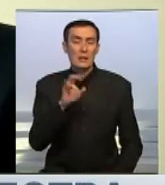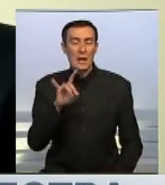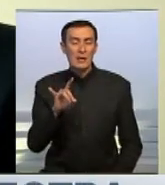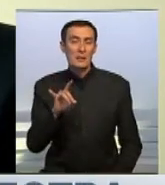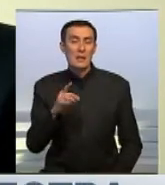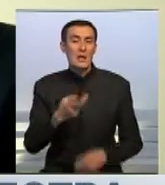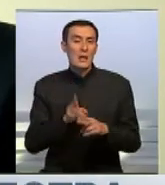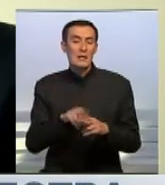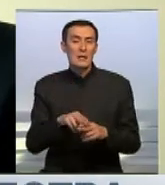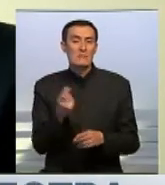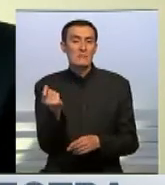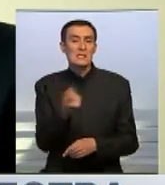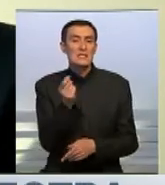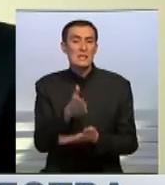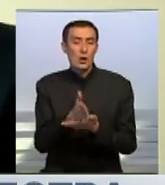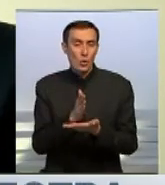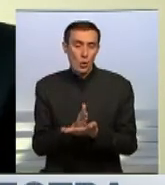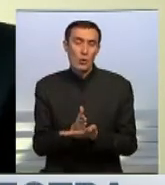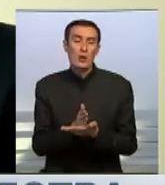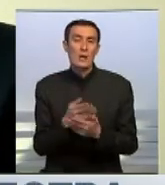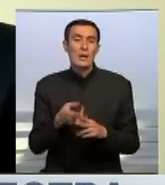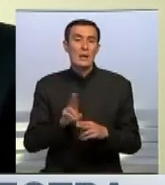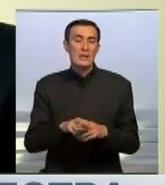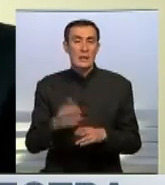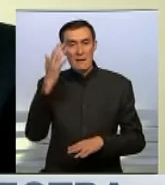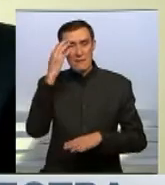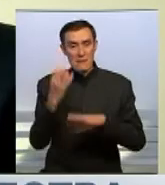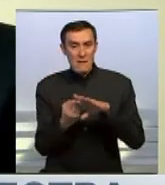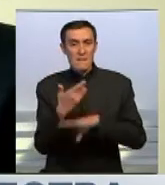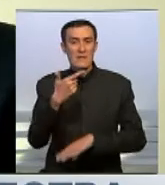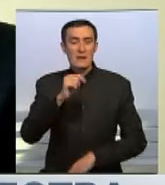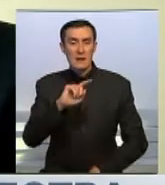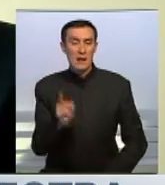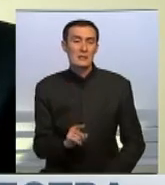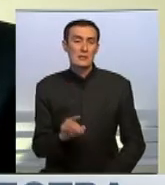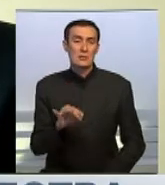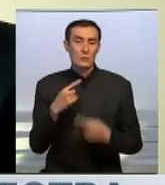казахстанское зерно, это нефть, это газ.